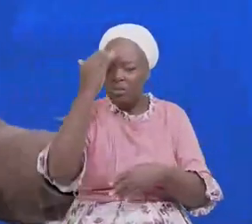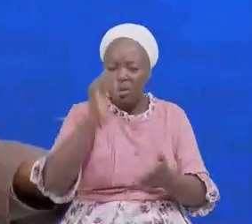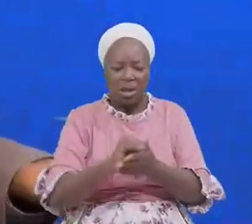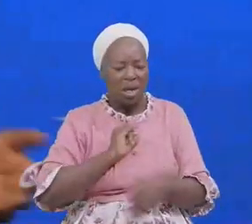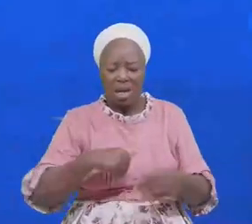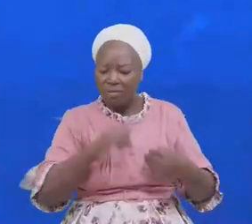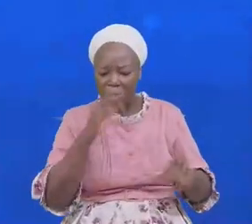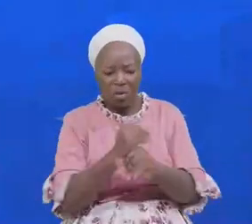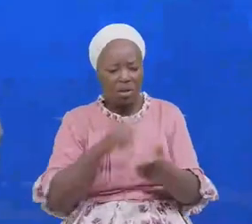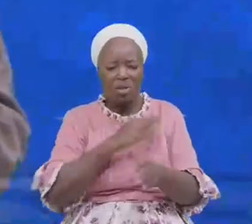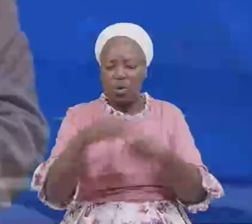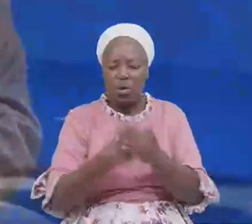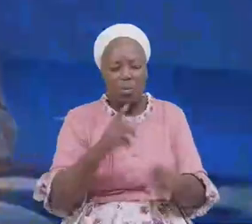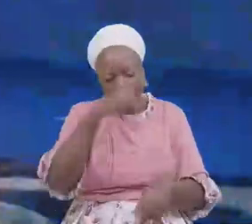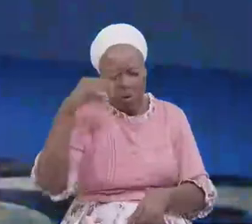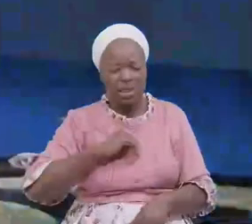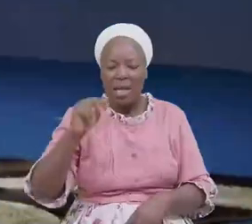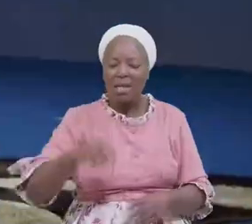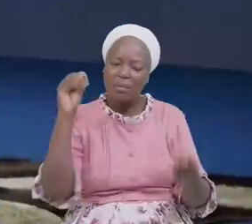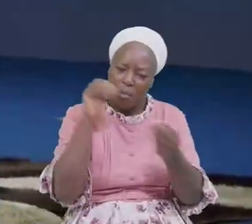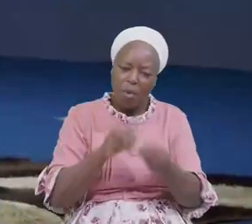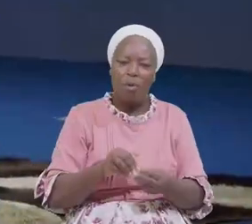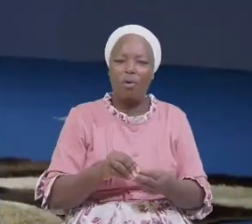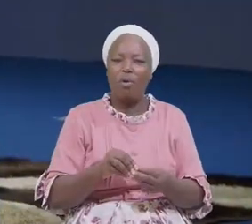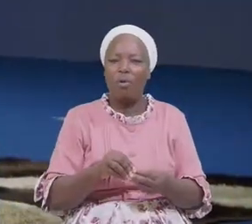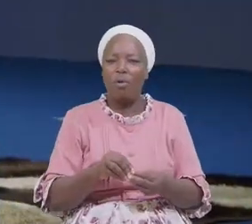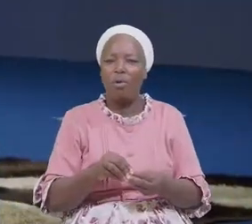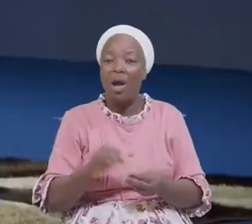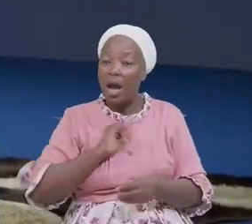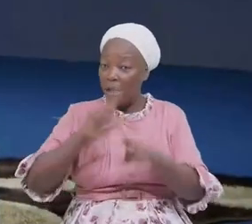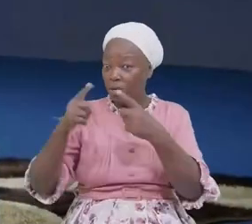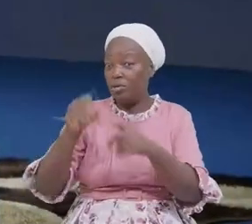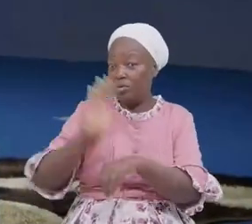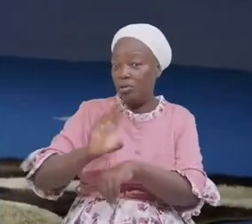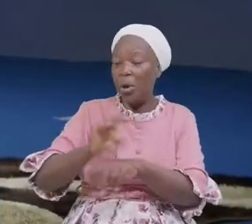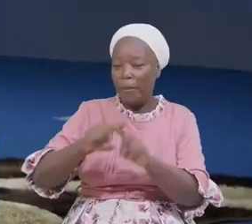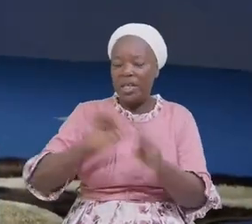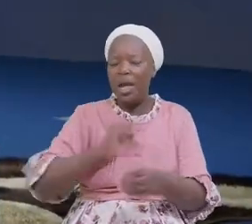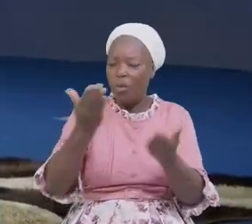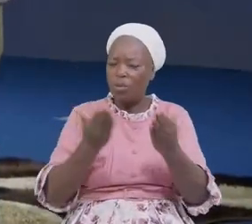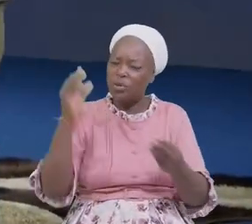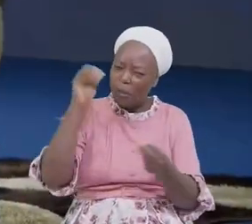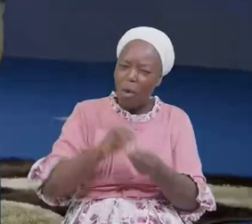Et ceux qui savent qu'ils n'ont pas encore tout eu, mais qui veulent plus. Je vais à l'église, mais je veux plus.